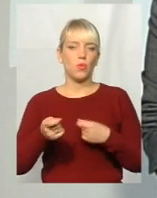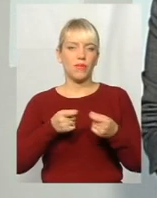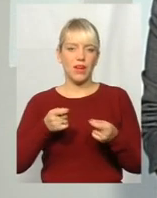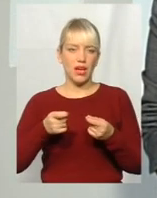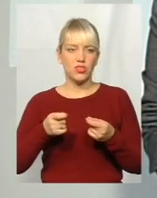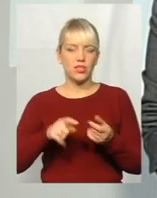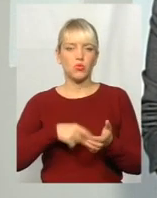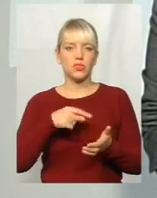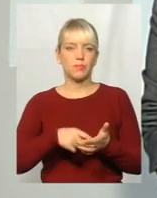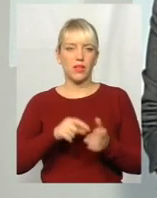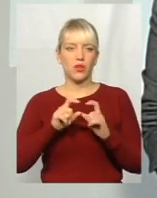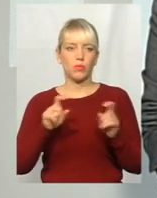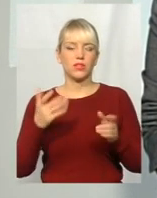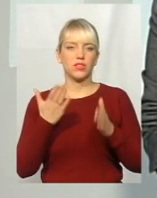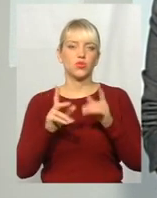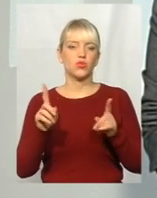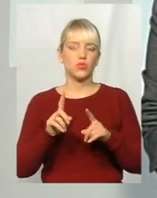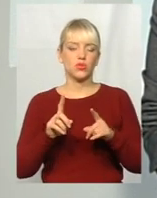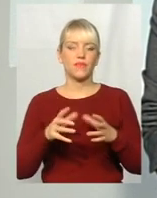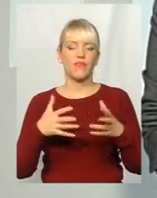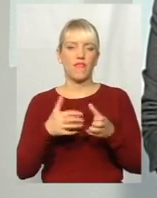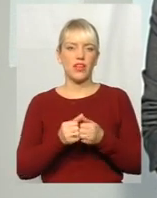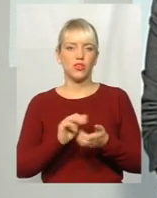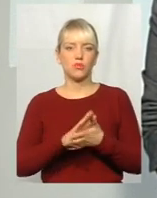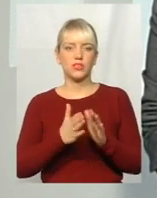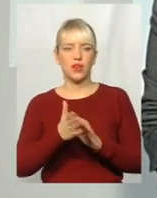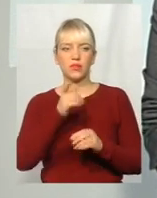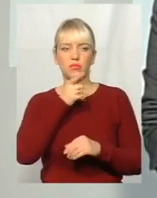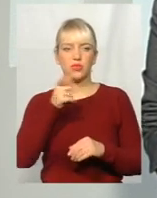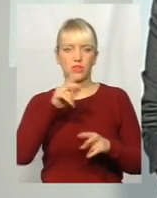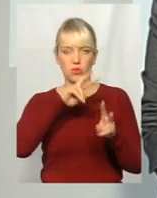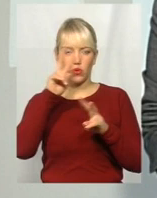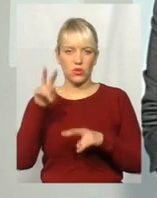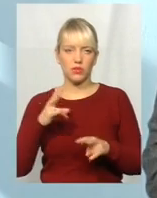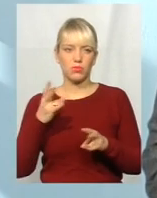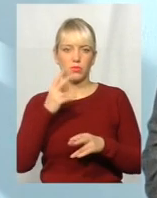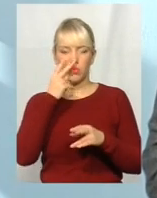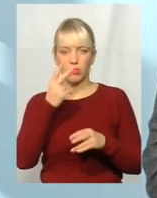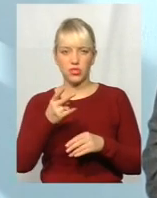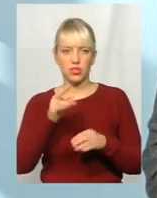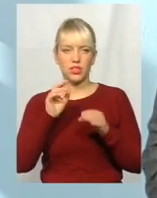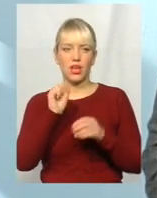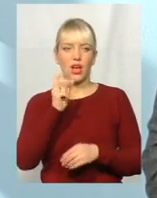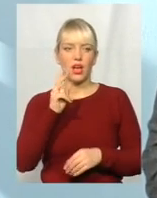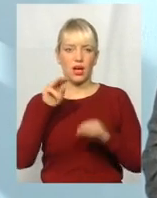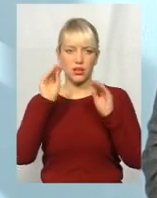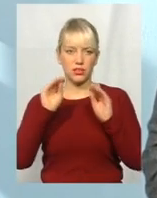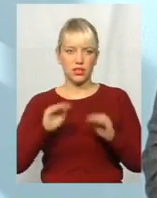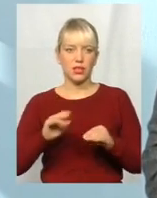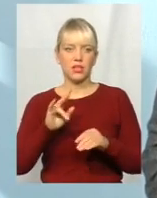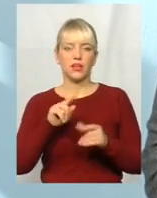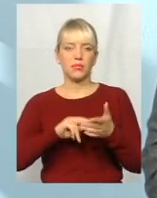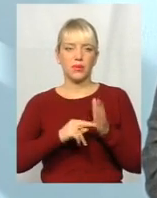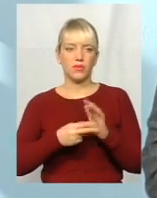щось в аварійному стані, під час огляду мають побачити це і усунути. Скласти акт і планувати